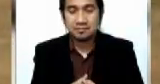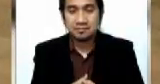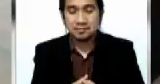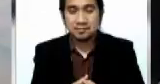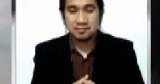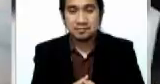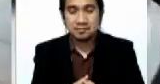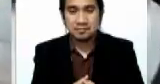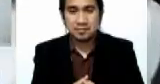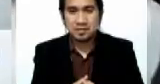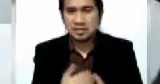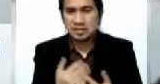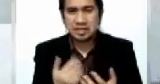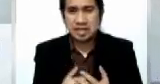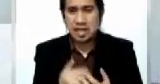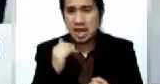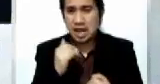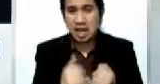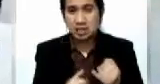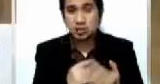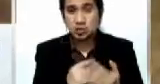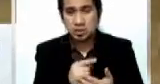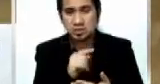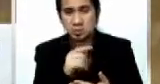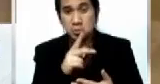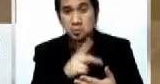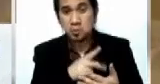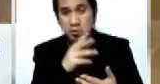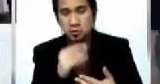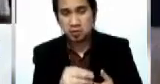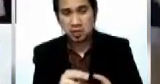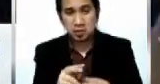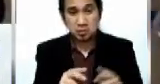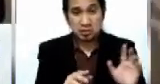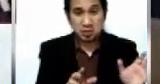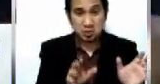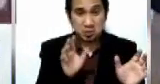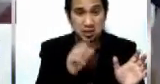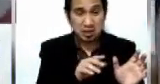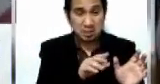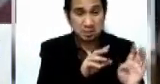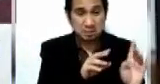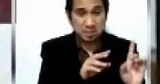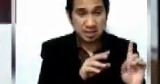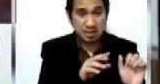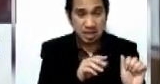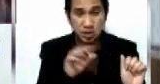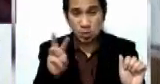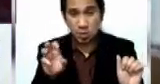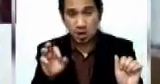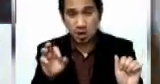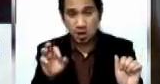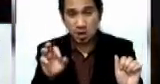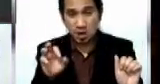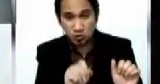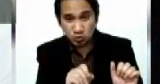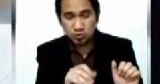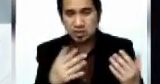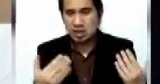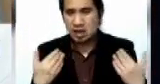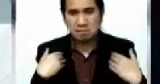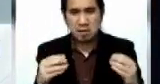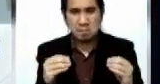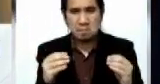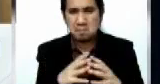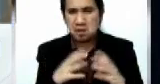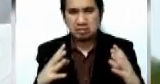Sa huling linggo ng Anak ni Waray versus Anak ni Biday, mas titindi ang mga eksena at konfrontasyon. Tinulungan